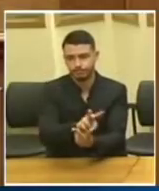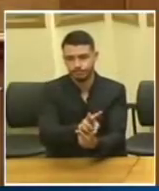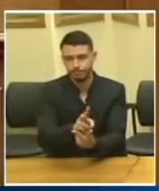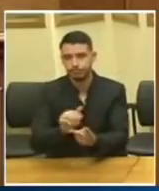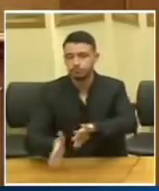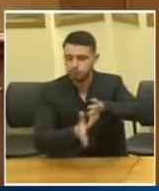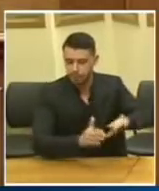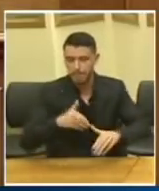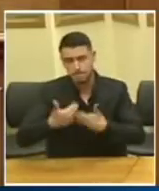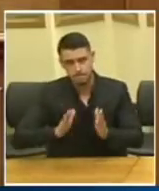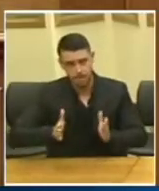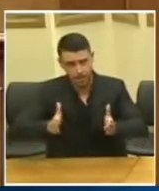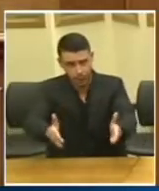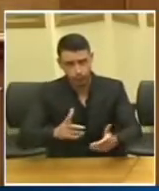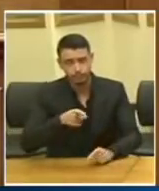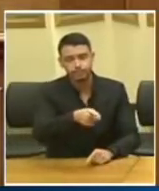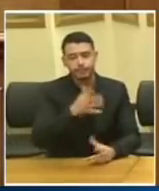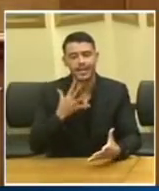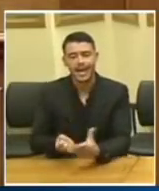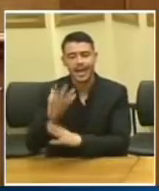και ξαναλέτε,